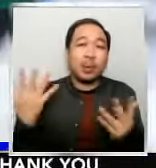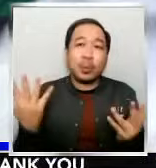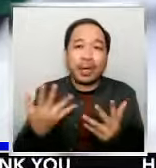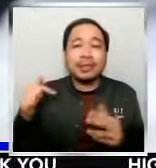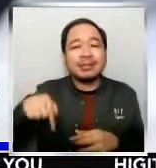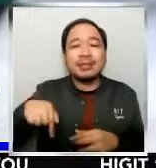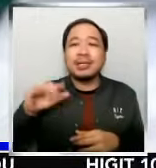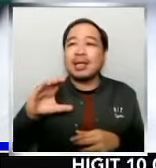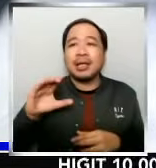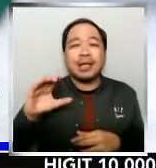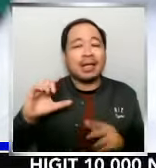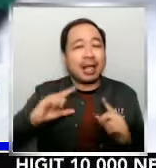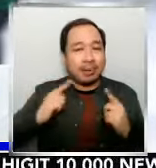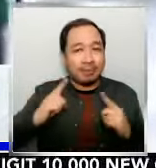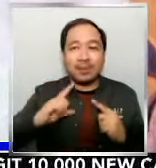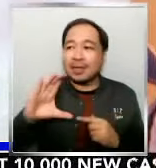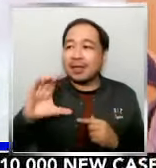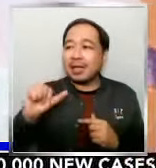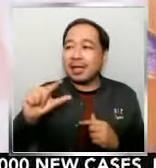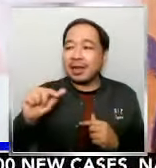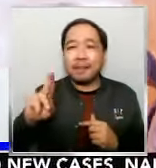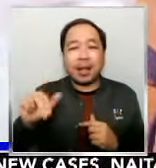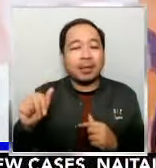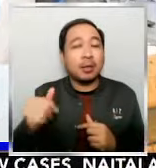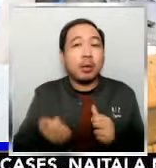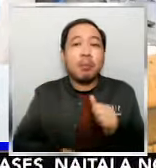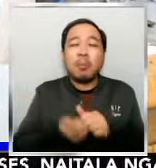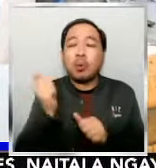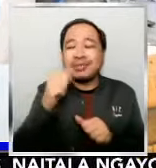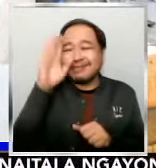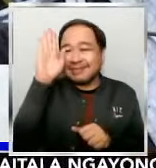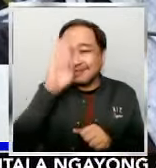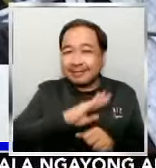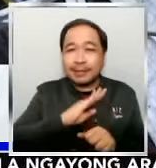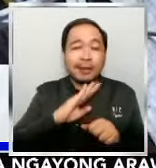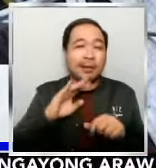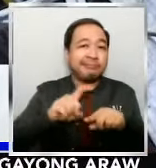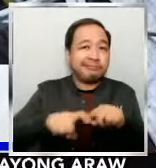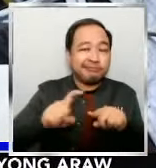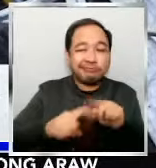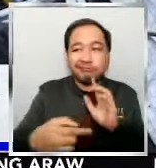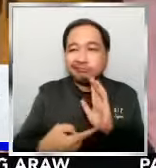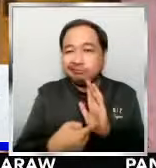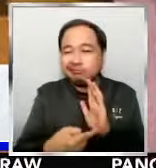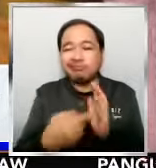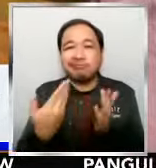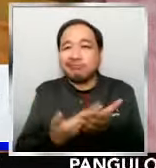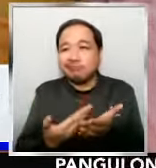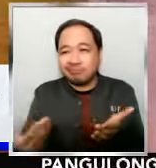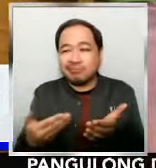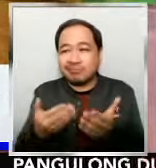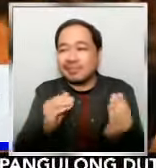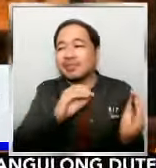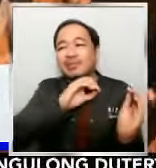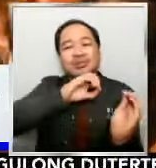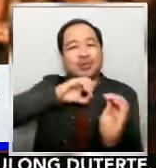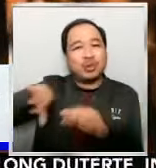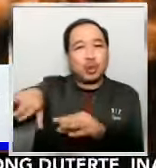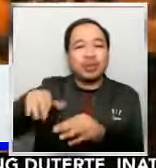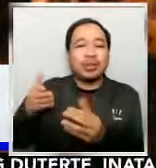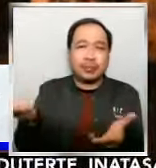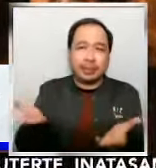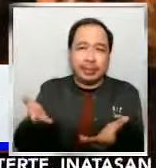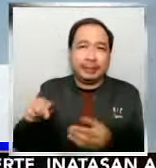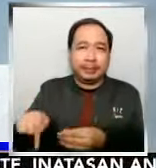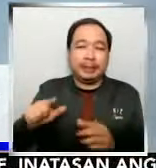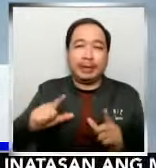Laguna. Dito binabagsak ang bulto ng mga sirang electronic devices at appliances. Lahat ng electronic waste po sa dinidispose sa amin dito, mga